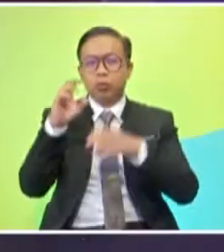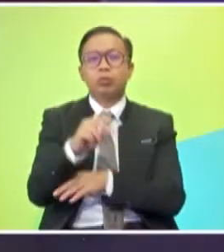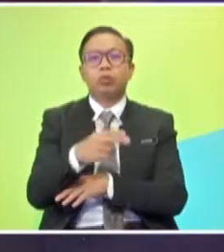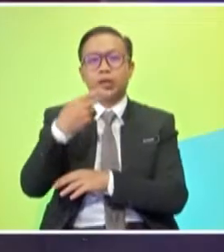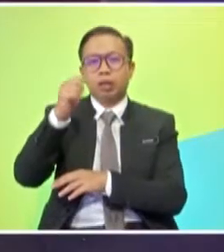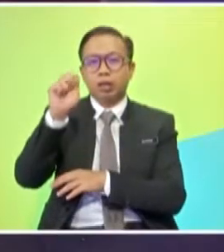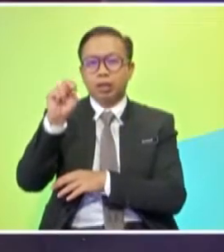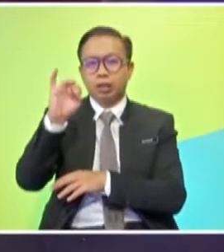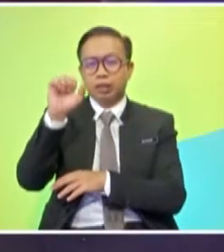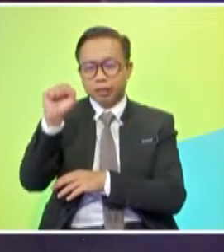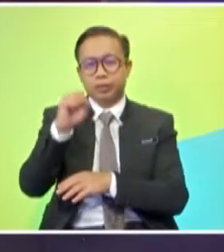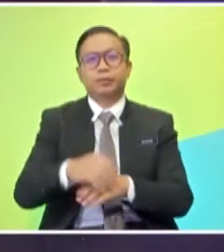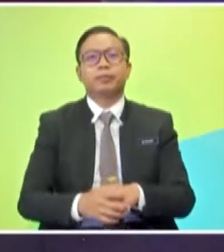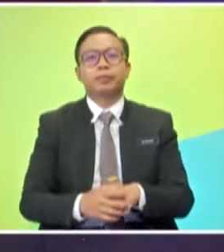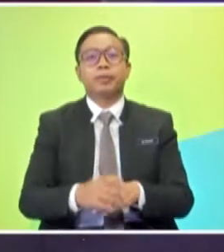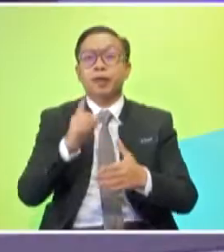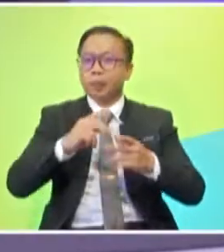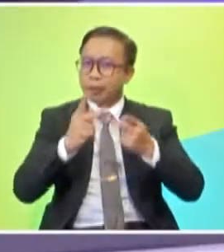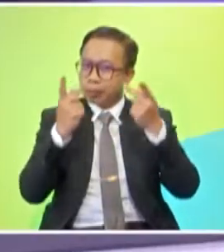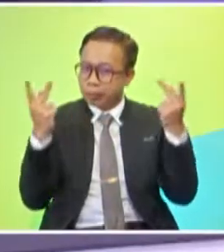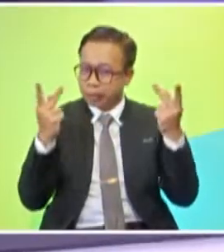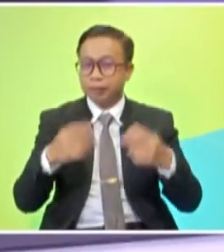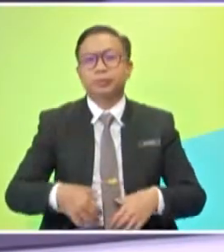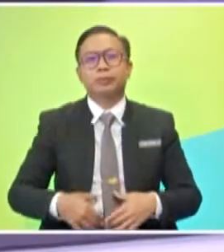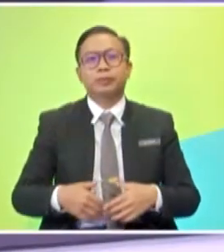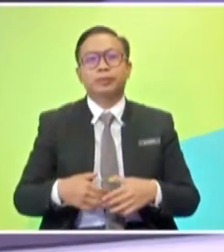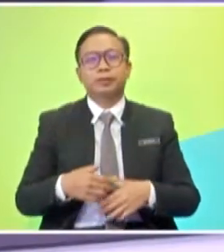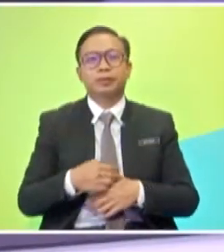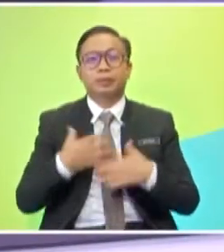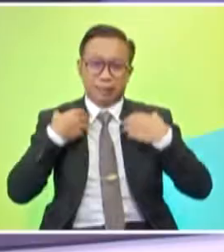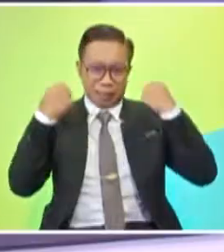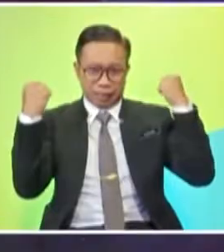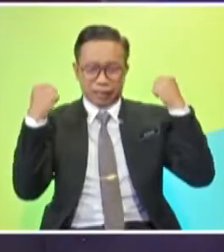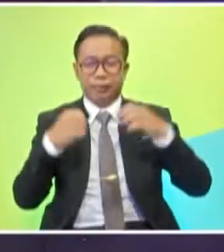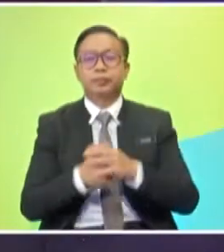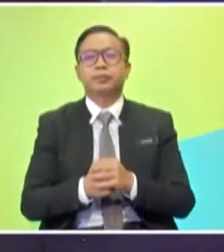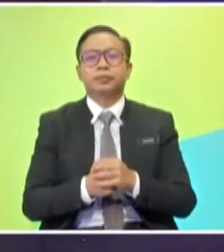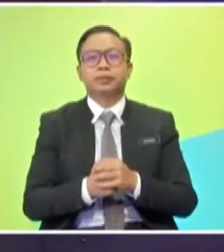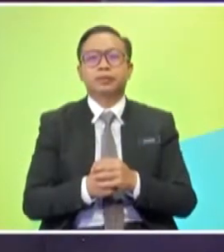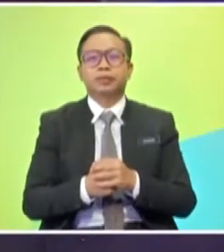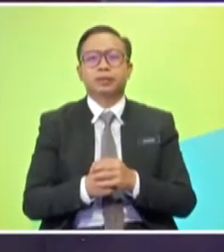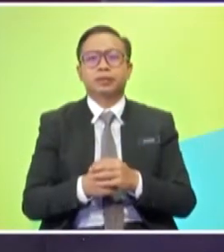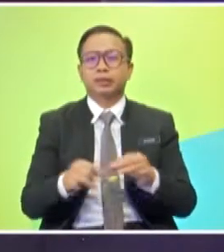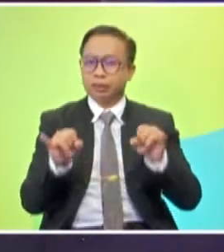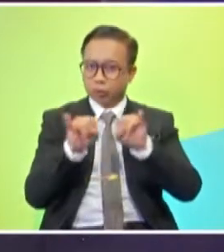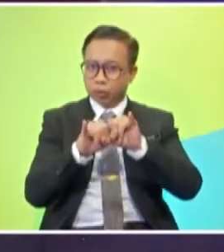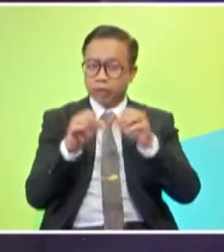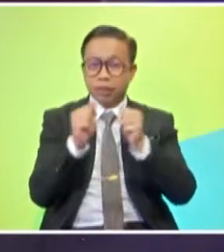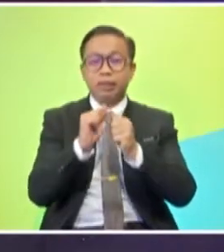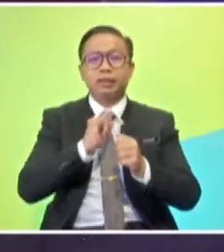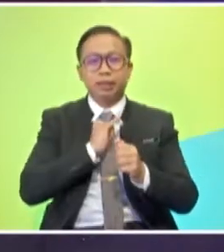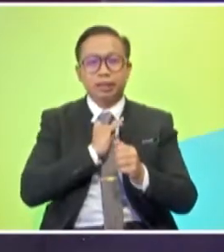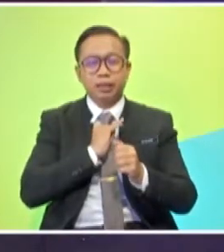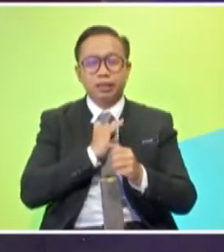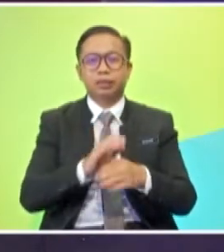Abdulloh cantik orangnya Apakah Bos Alhamdulillah sehat oke dan juga kita ditemani oleh juru